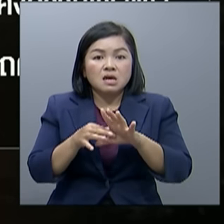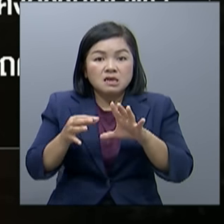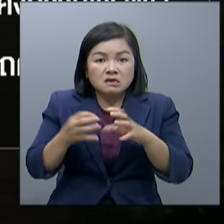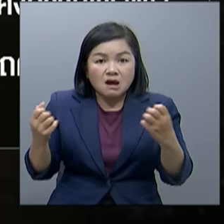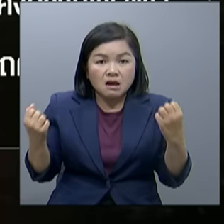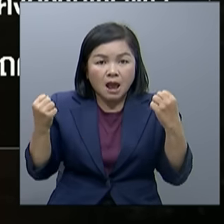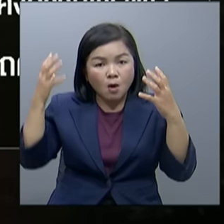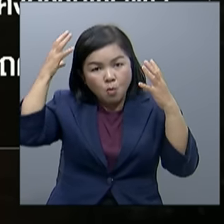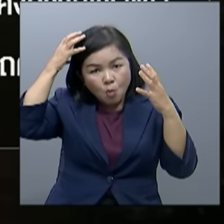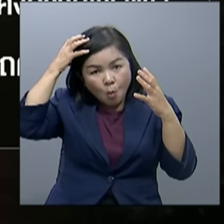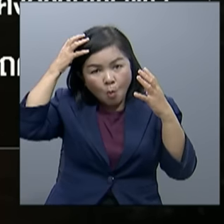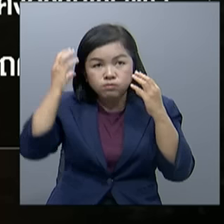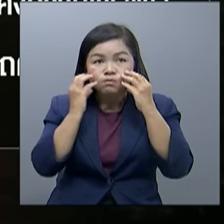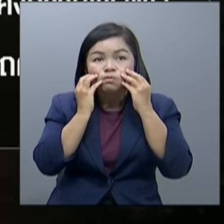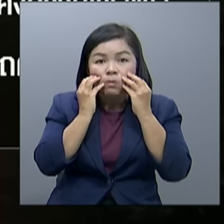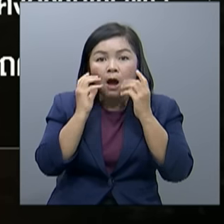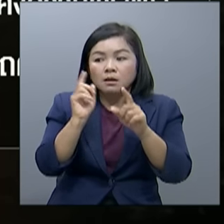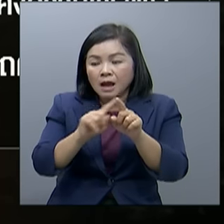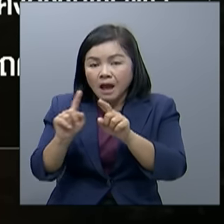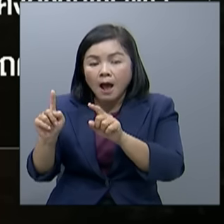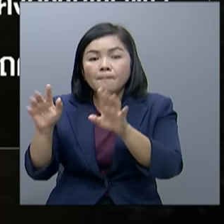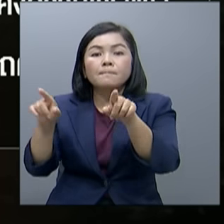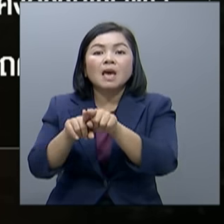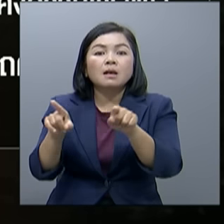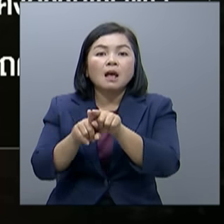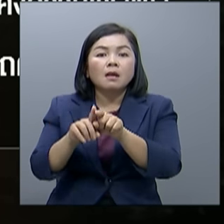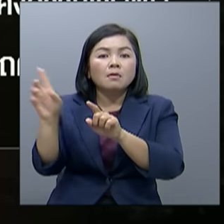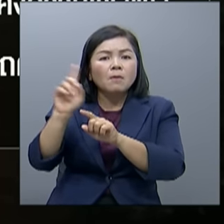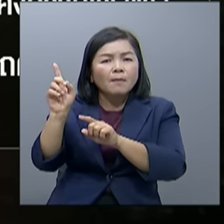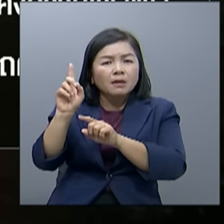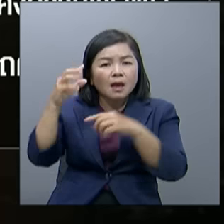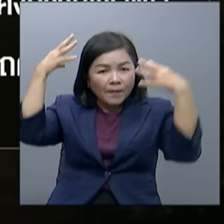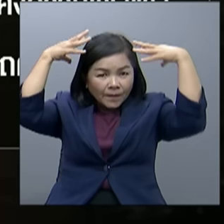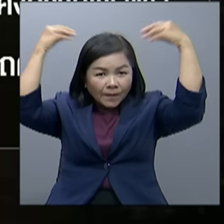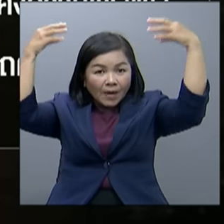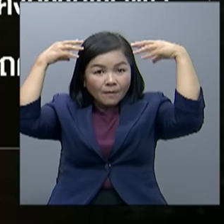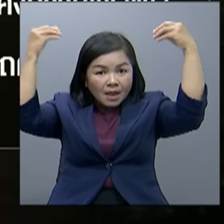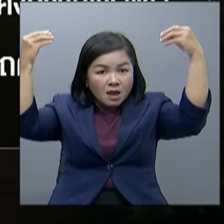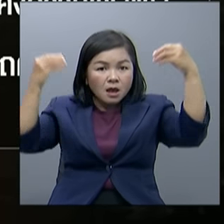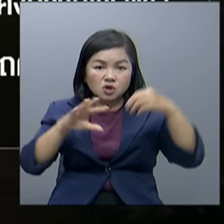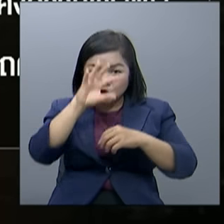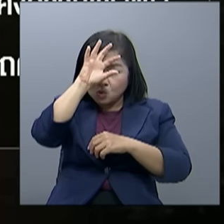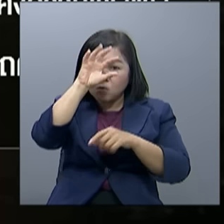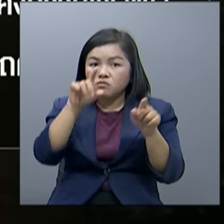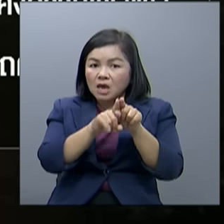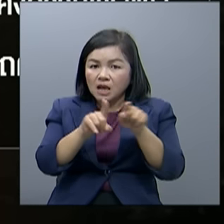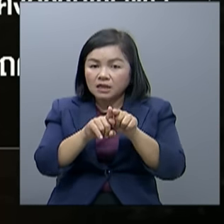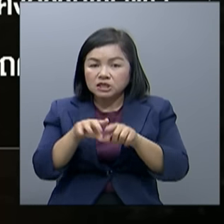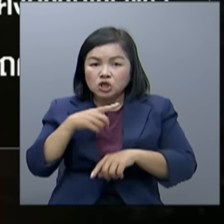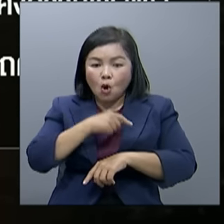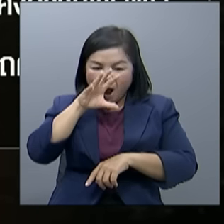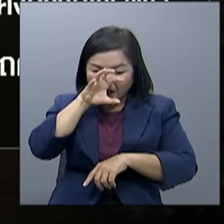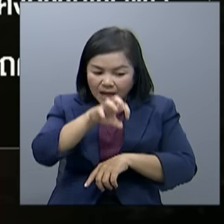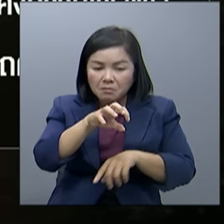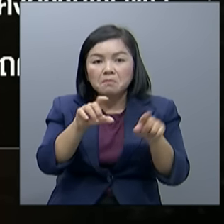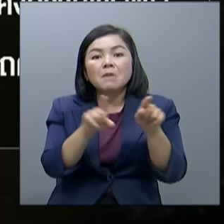โตกะโหลกสวยได้รูปนะคะเป็นอีกหนึ่งสายพันธุ์ในตระกูลพิบูซึ่งเป็นสุนัขเลือดนักสู้ค่ะมีการปรับแต่งสายพันธุ์มาก็ให้เหมาะ